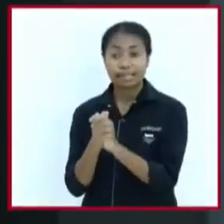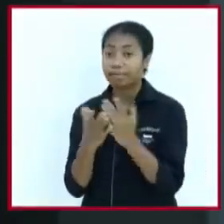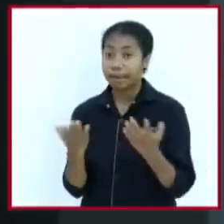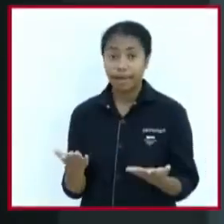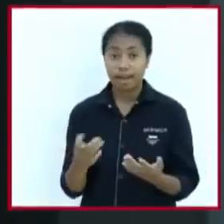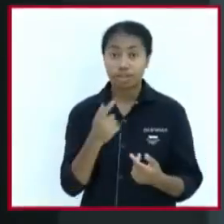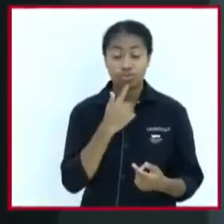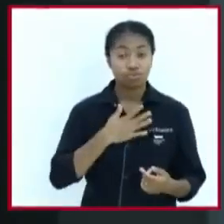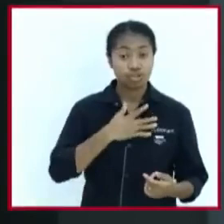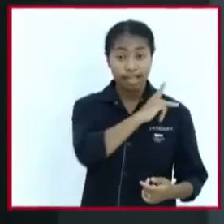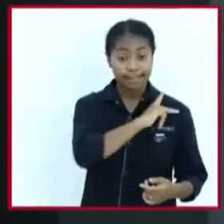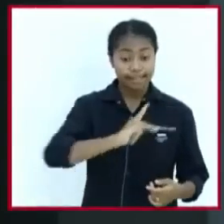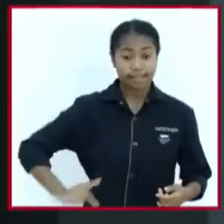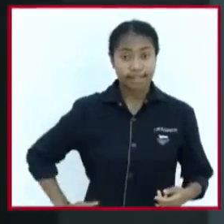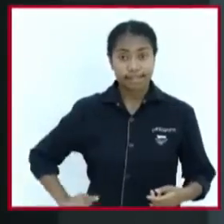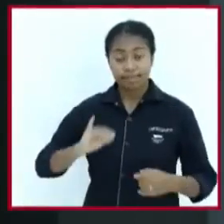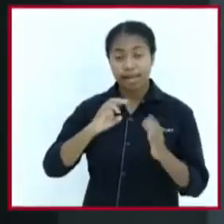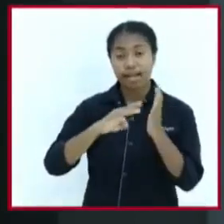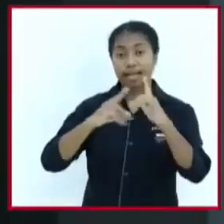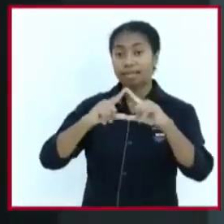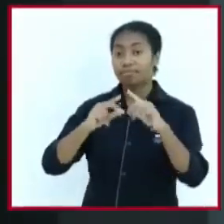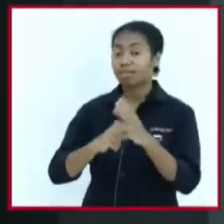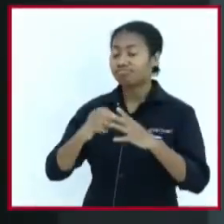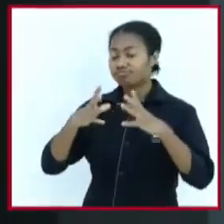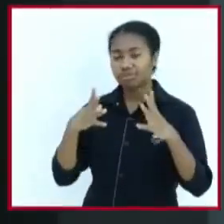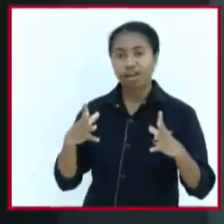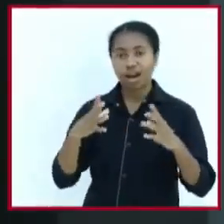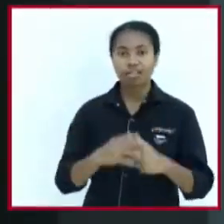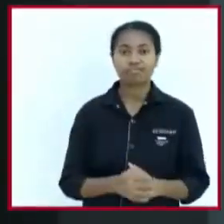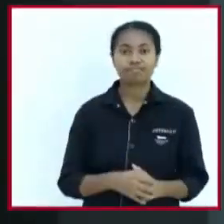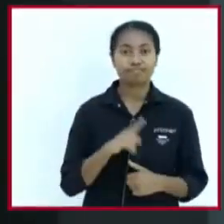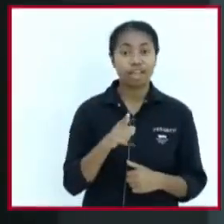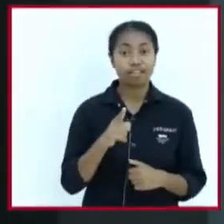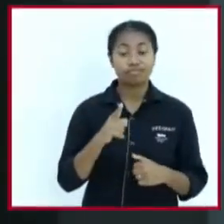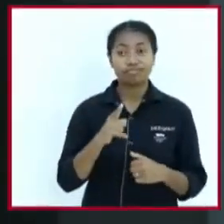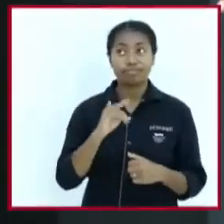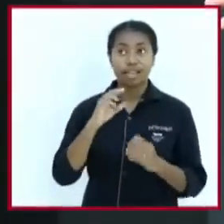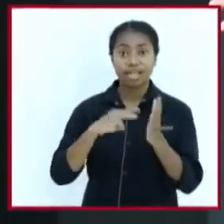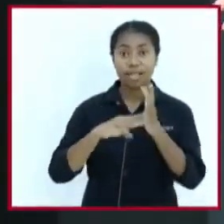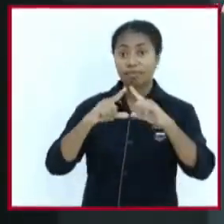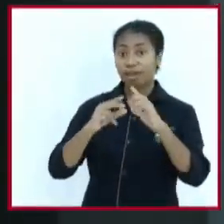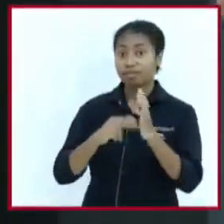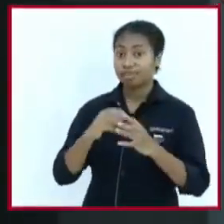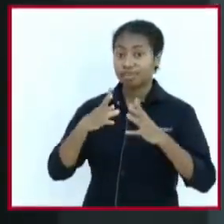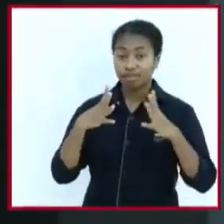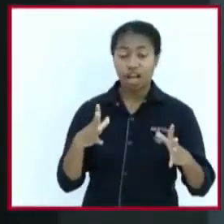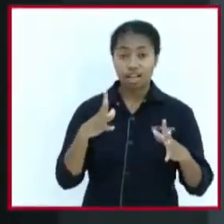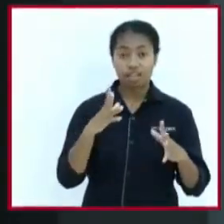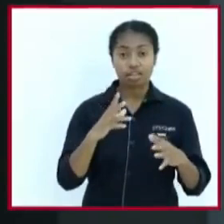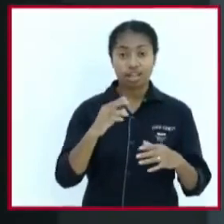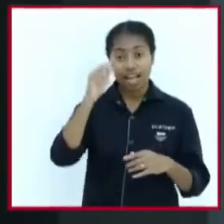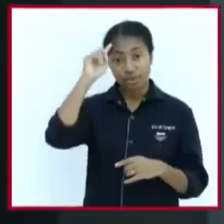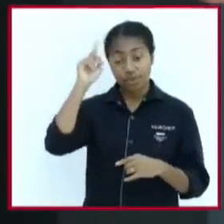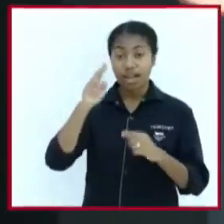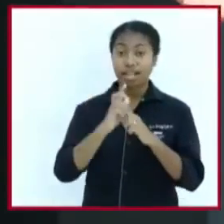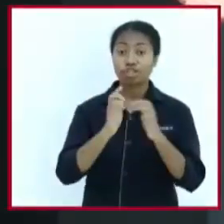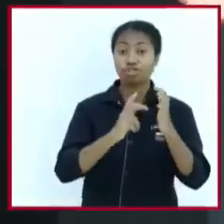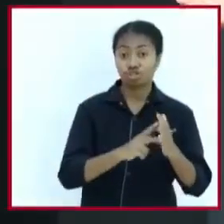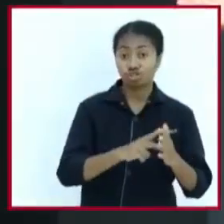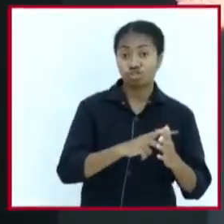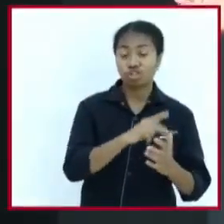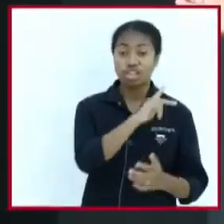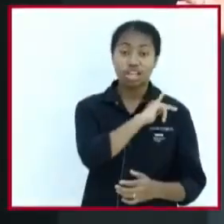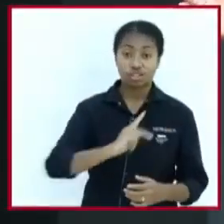Kristus sebagai imam besar dan imam besar Yesus Kristus pada waktu dia memberikan korban